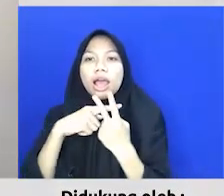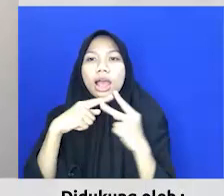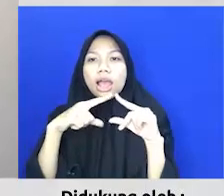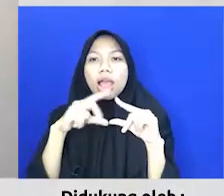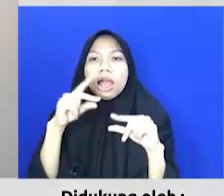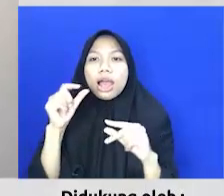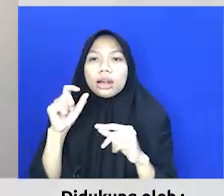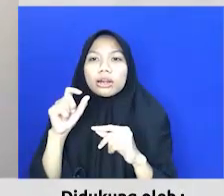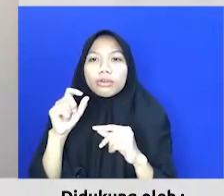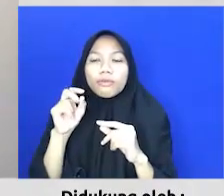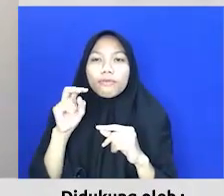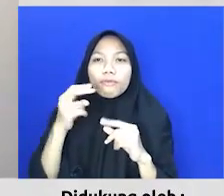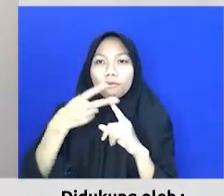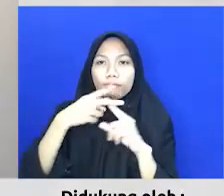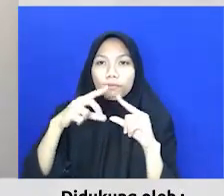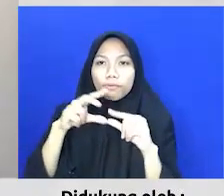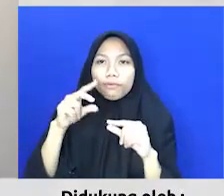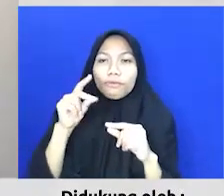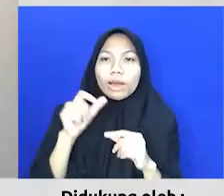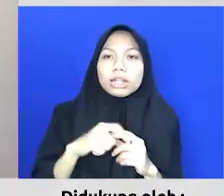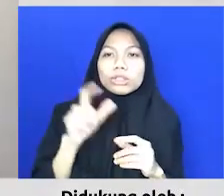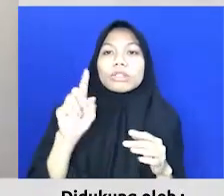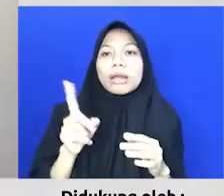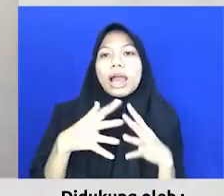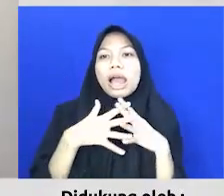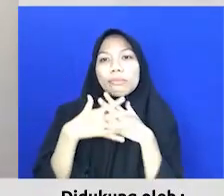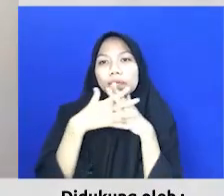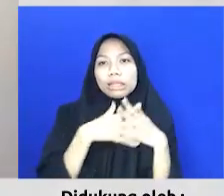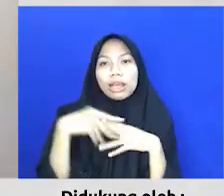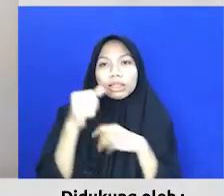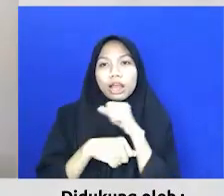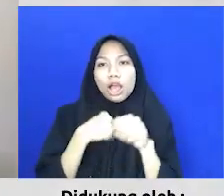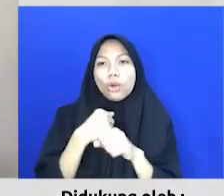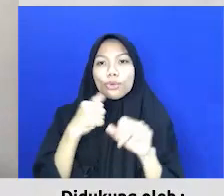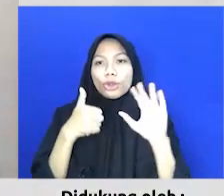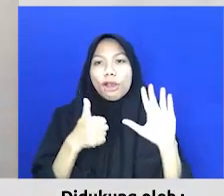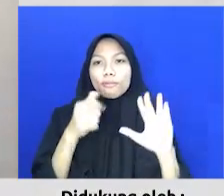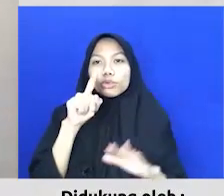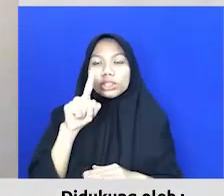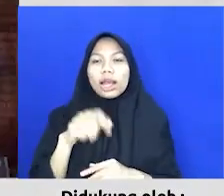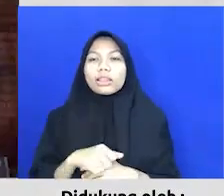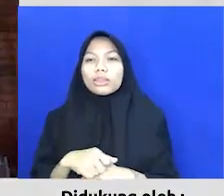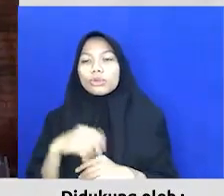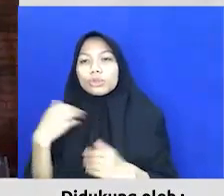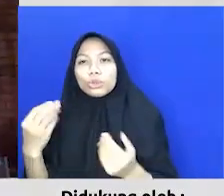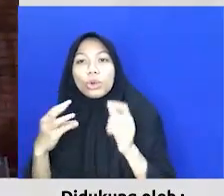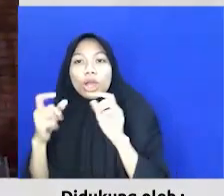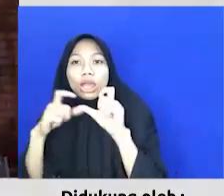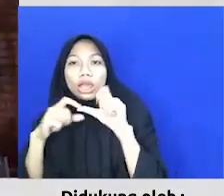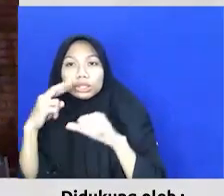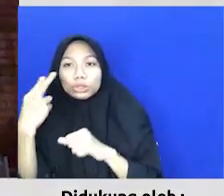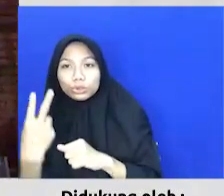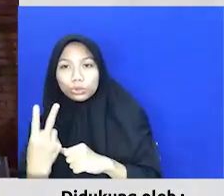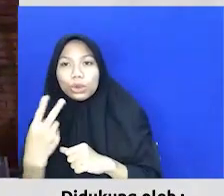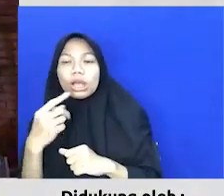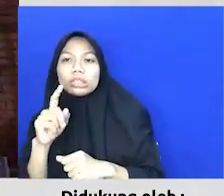sambilan menjadi wartawan, dan bekerja sama dengan Usmar Ismail dalam beberapa proses, dalam beberapa